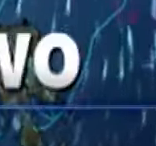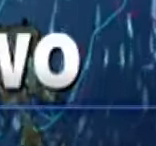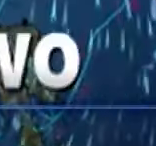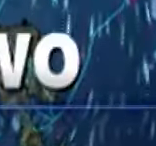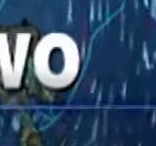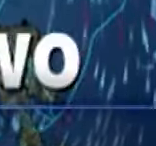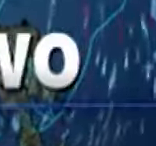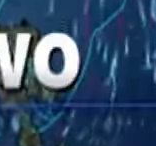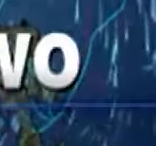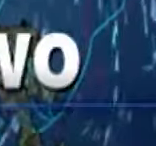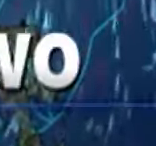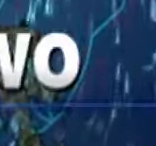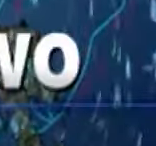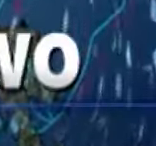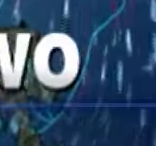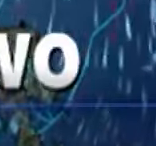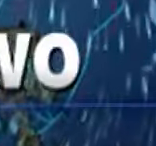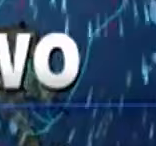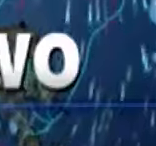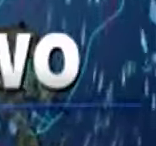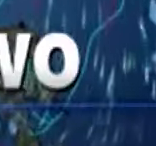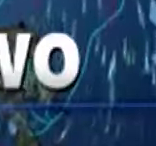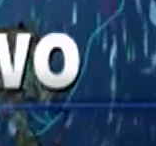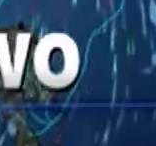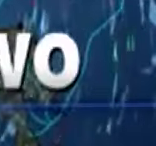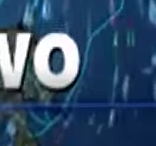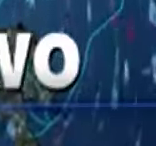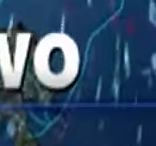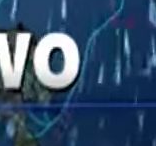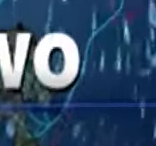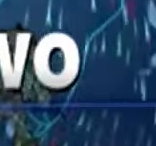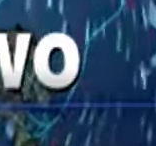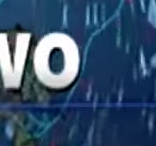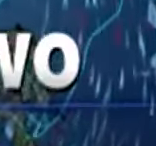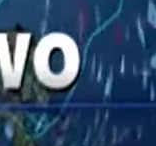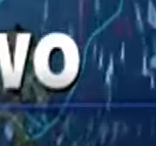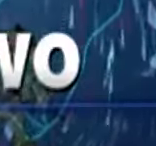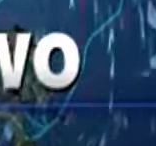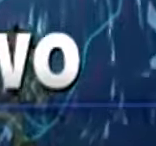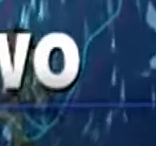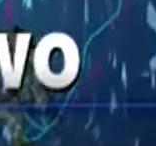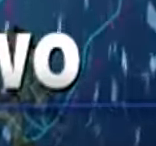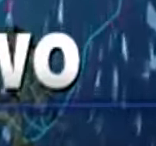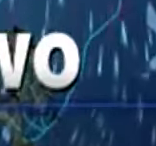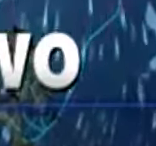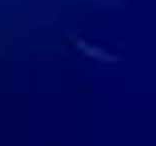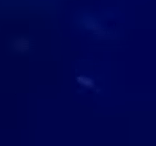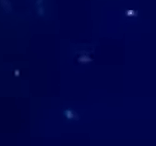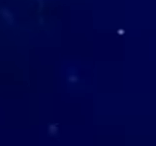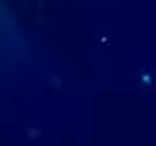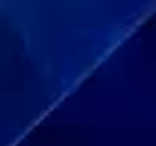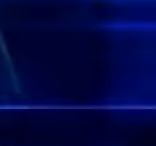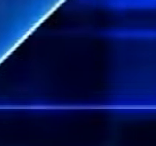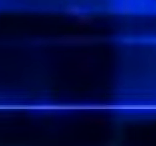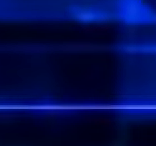Bagyong Christine, palayo na ng bansa pero posibleng bumalik muli. Meron pang dalawang binabantayang low pressure areas.